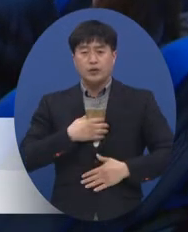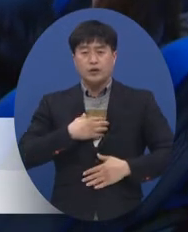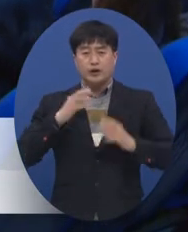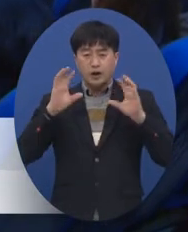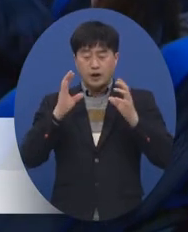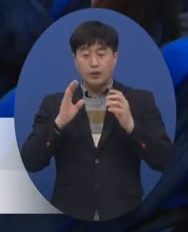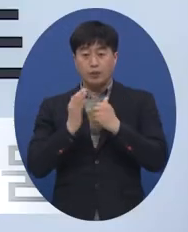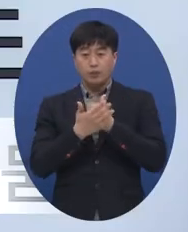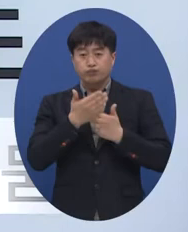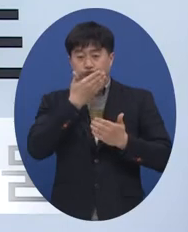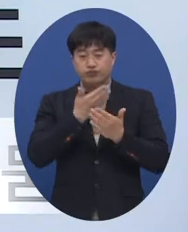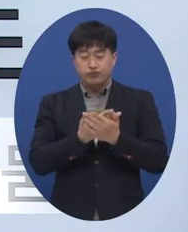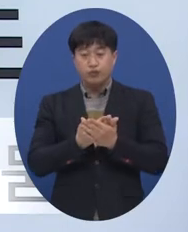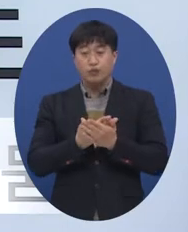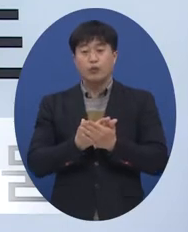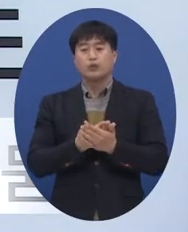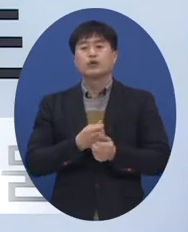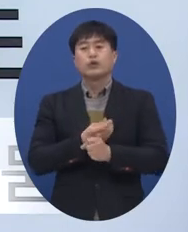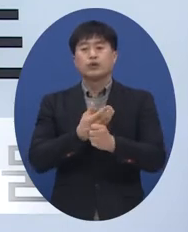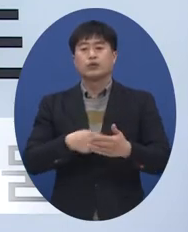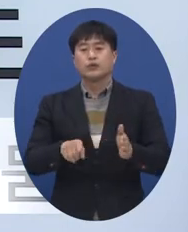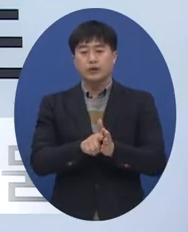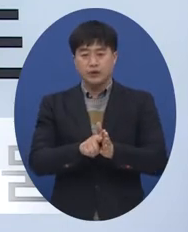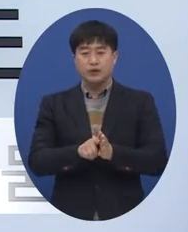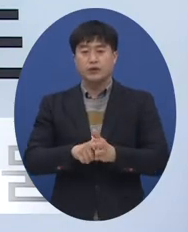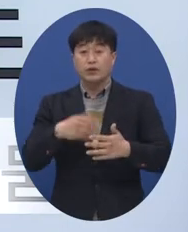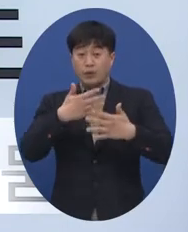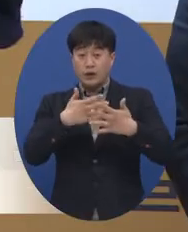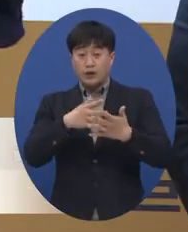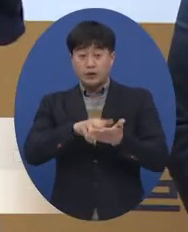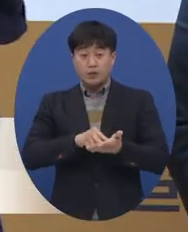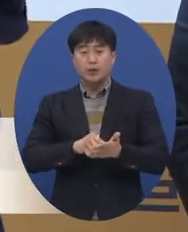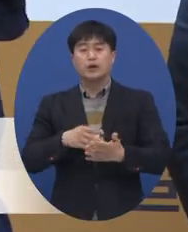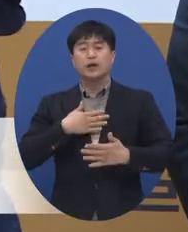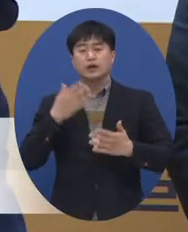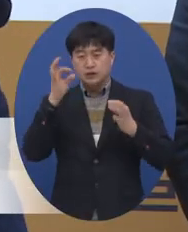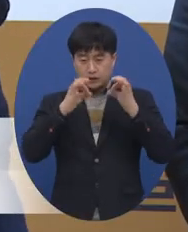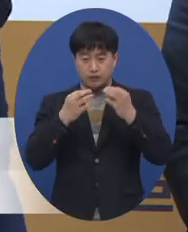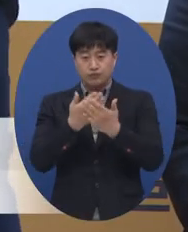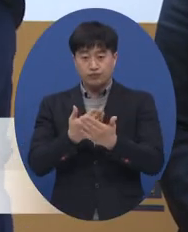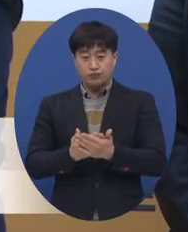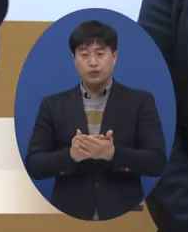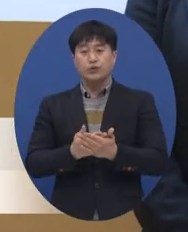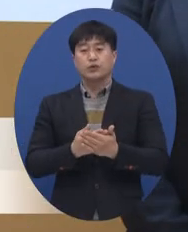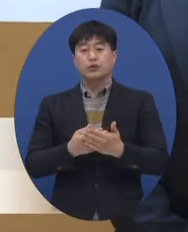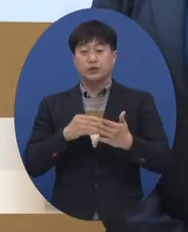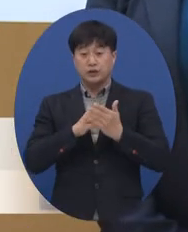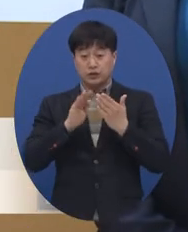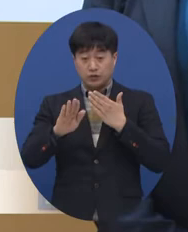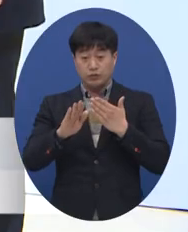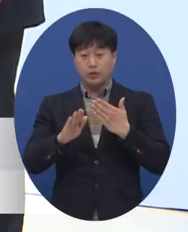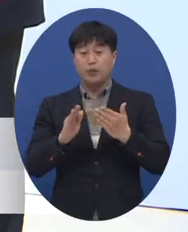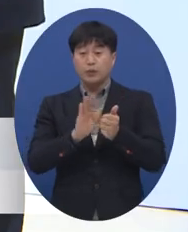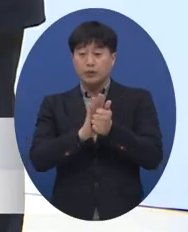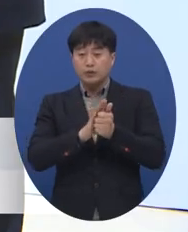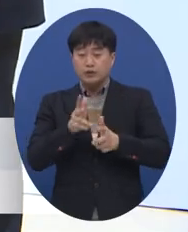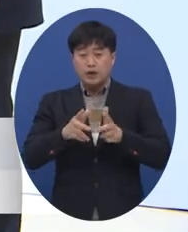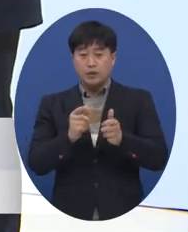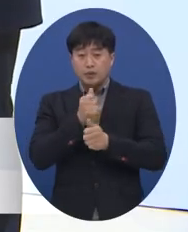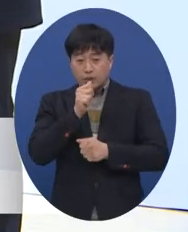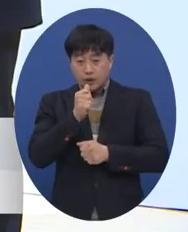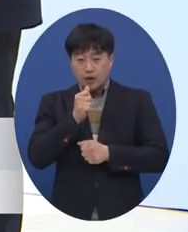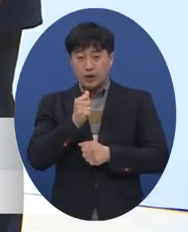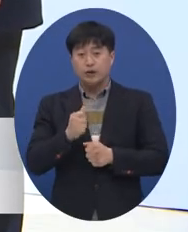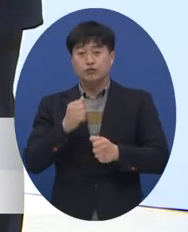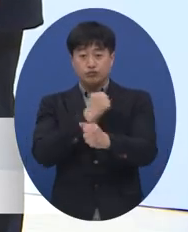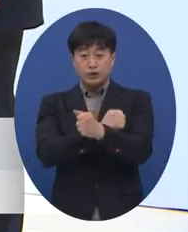중요성과 발굴 사례를 공유하기 위한 행사로 영화 나를 찾아줘 상영 뒤 위기아동 발굴 보호 사업 안내와 위기아동 발굴